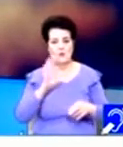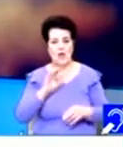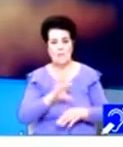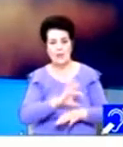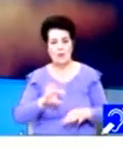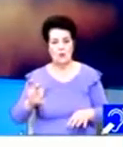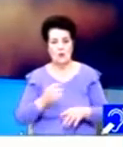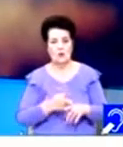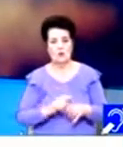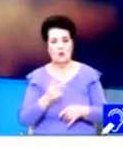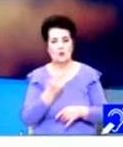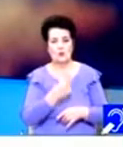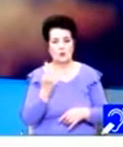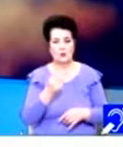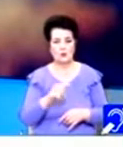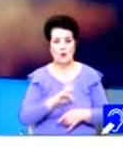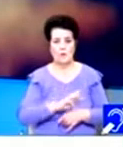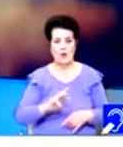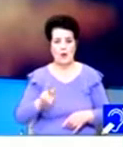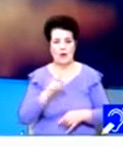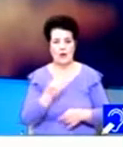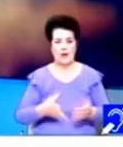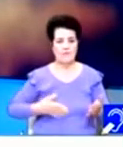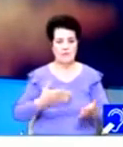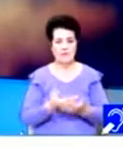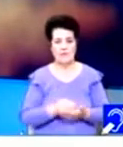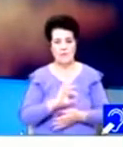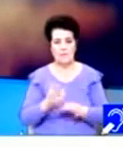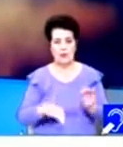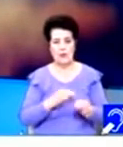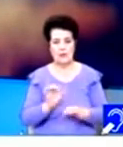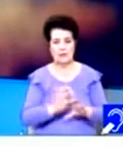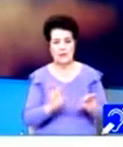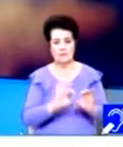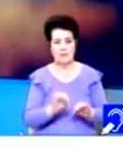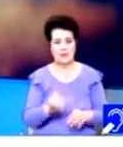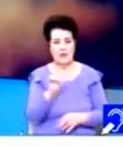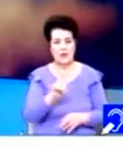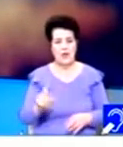costat 21 de milioane de lei. Finanțatorii proiectului le-au explicat